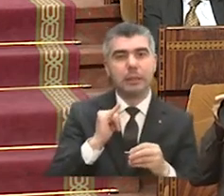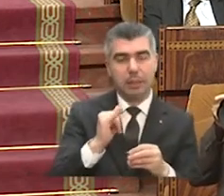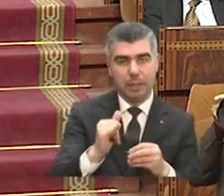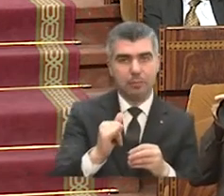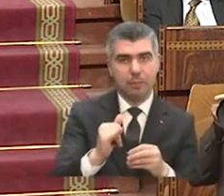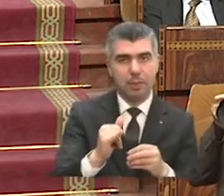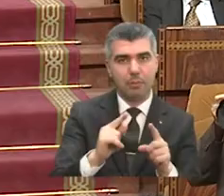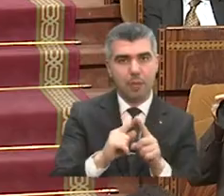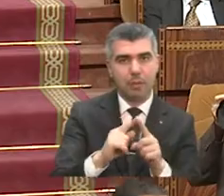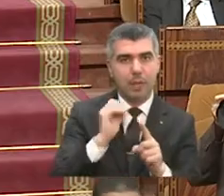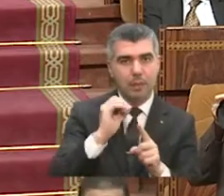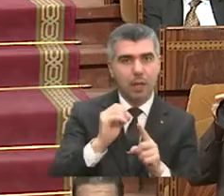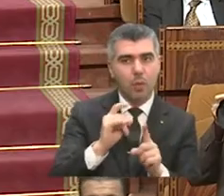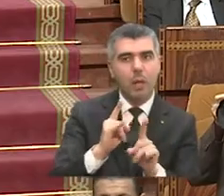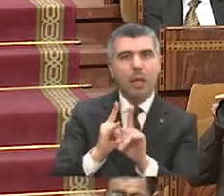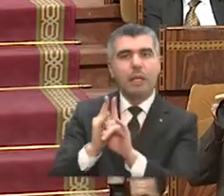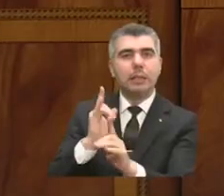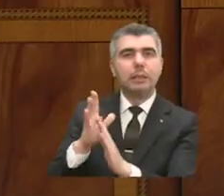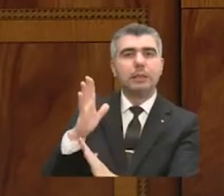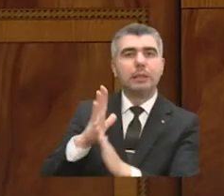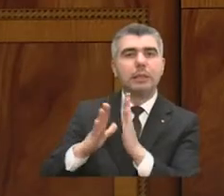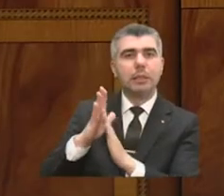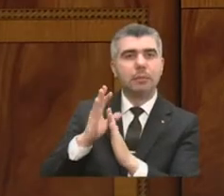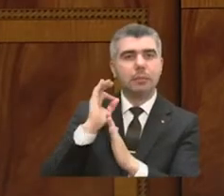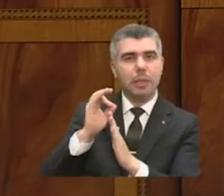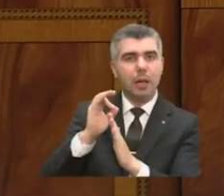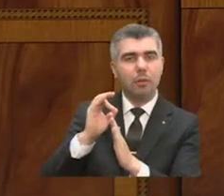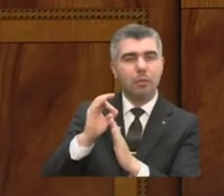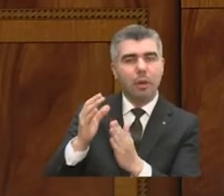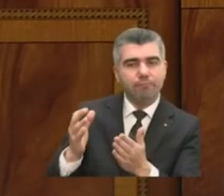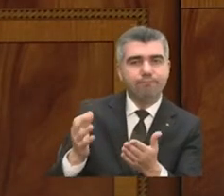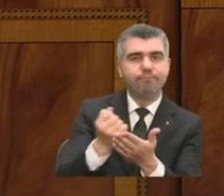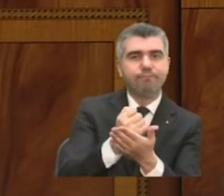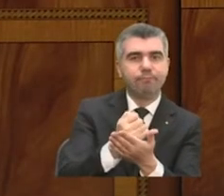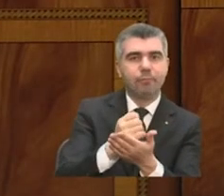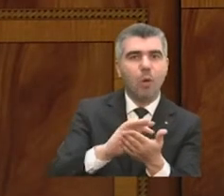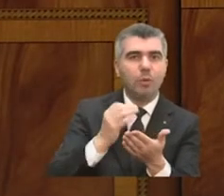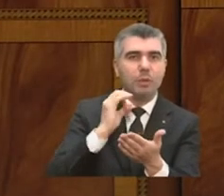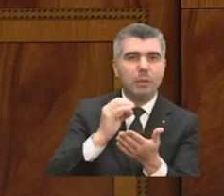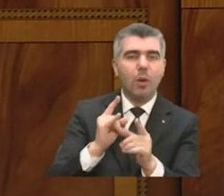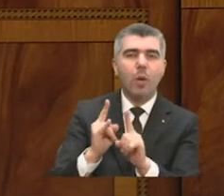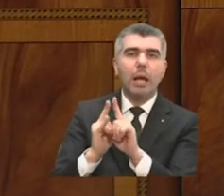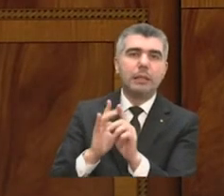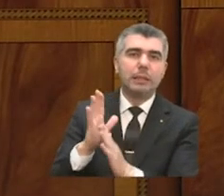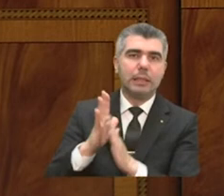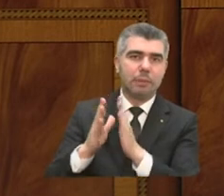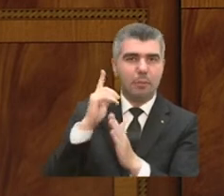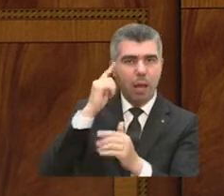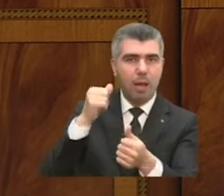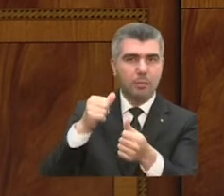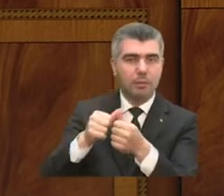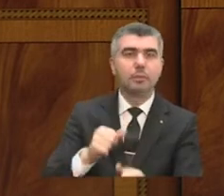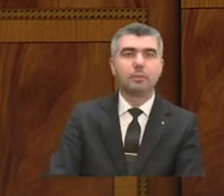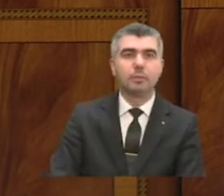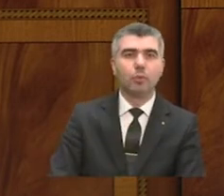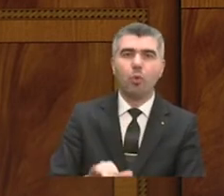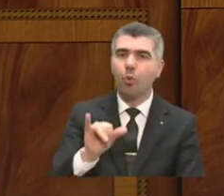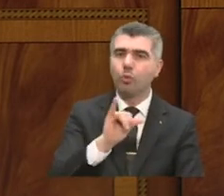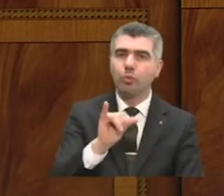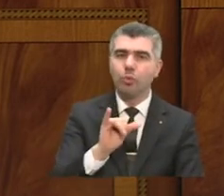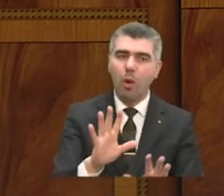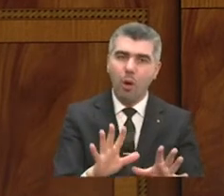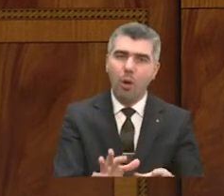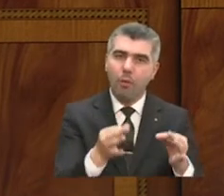par ceux justement qui agissent toujours avec cet esprit